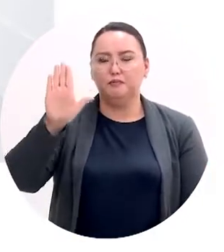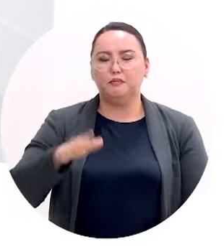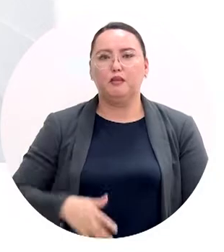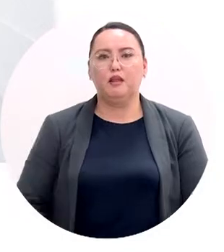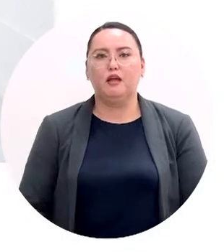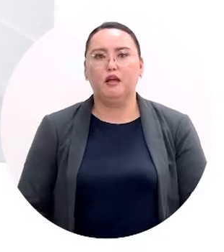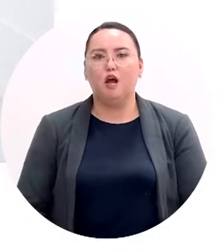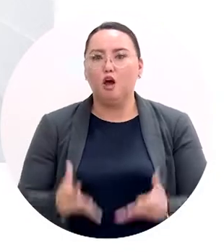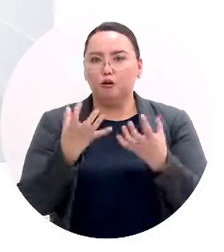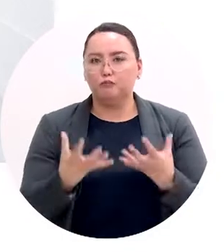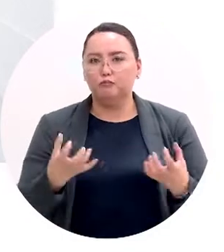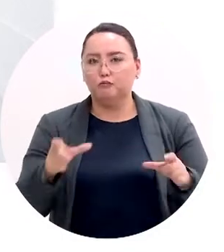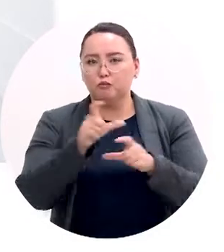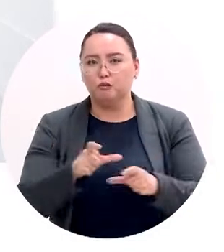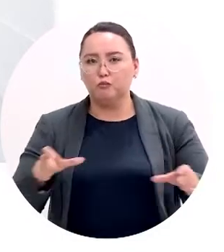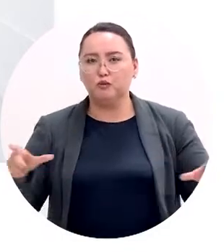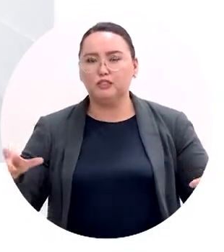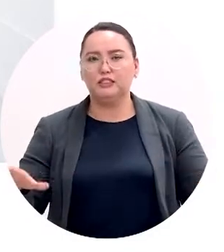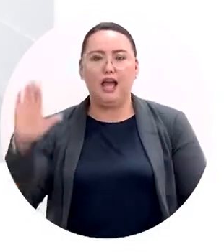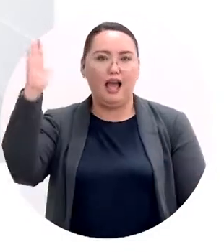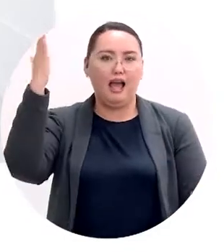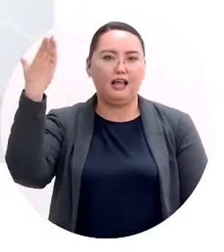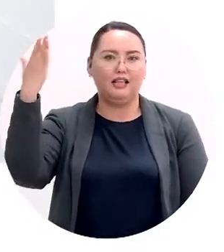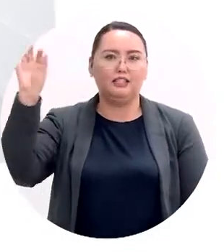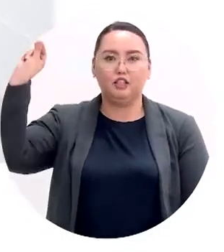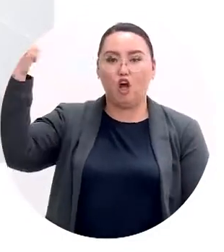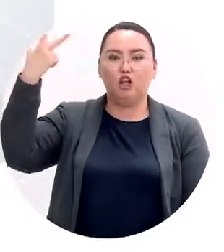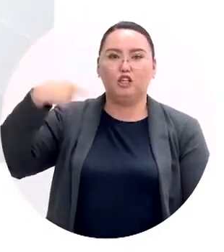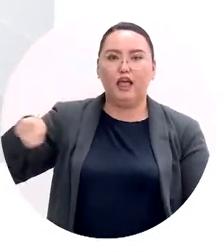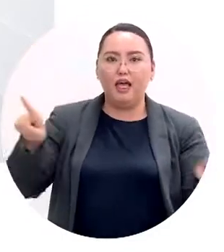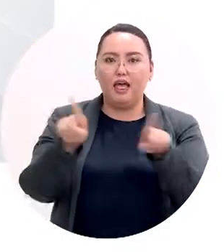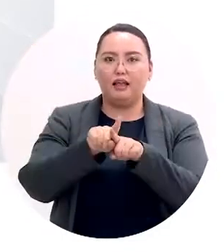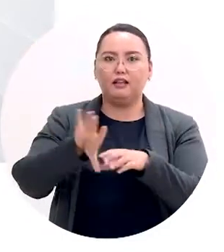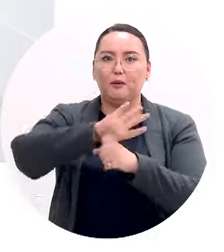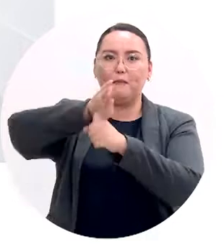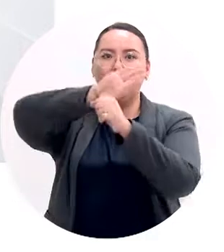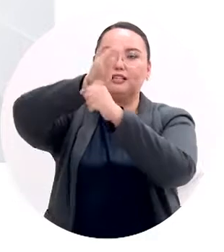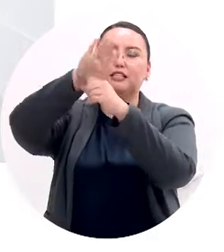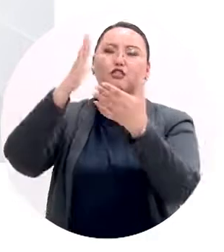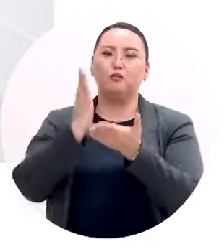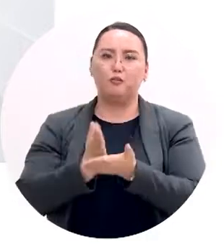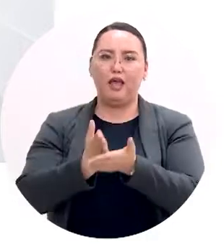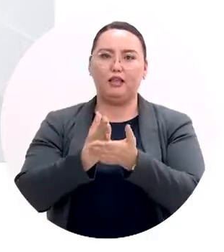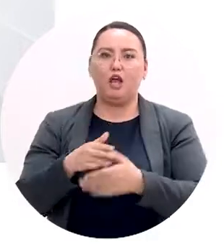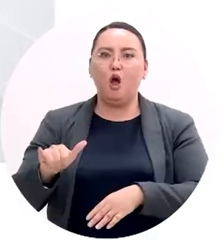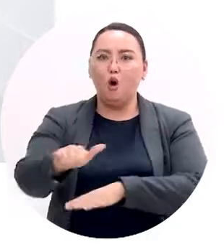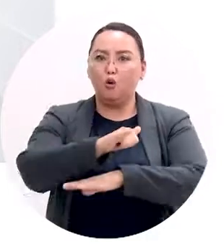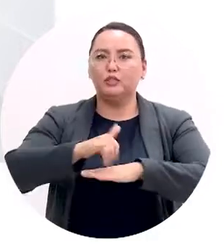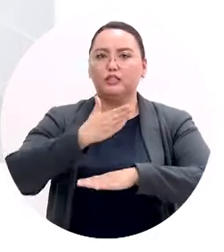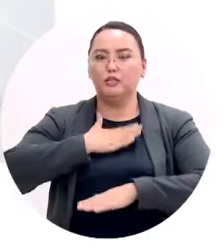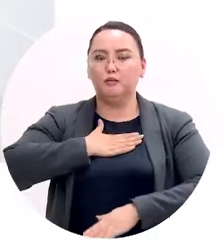агуу сайхан нутагт алтан одон мэт хэрэггүй ариуна мандан гэлээ улсын маань далбаа улаан хөх